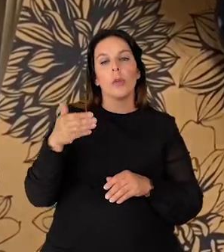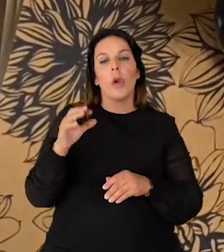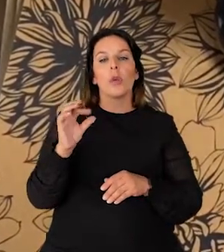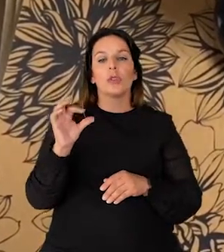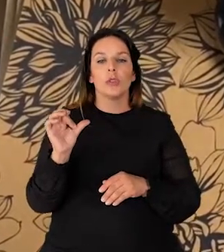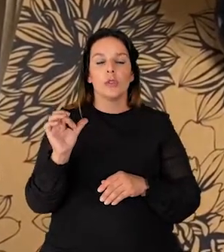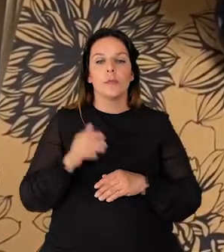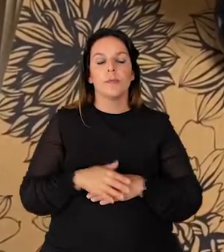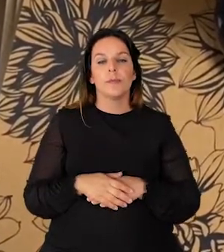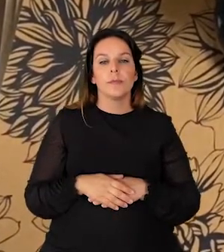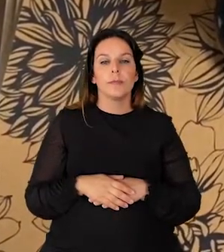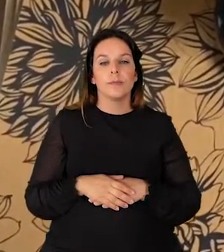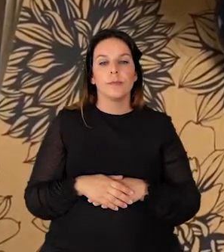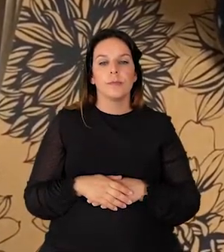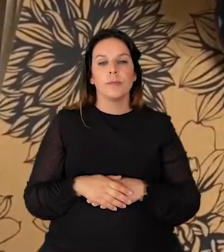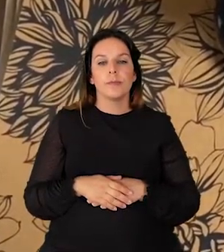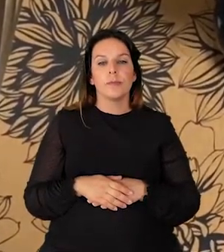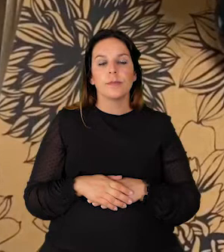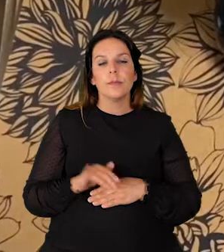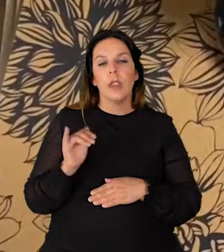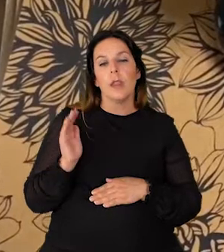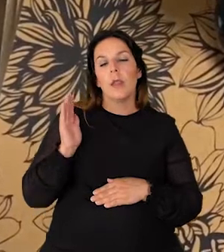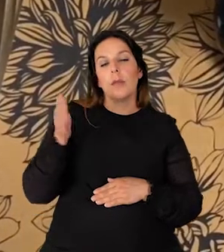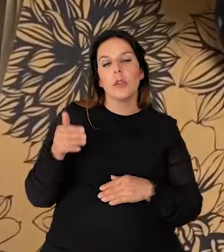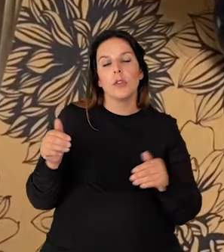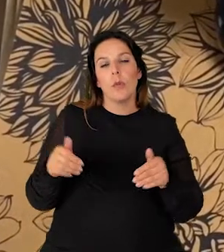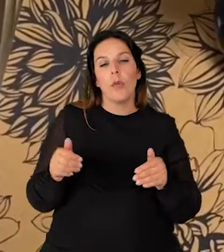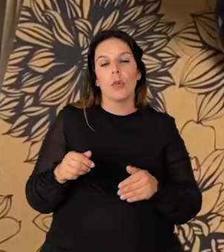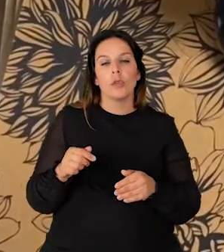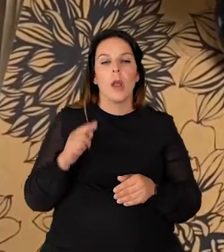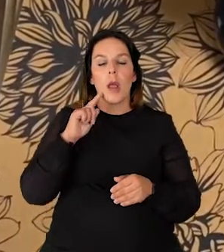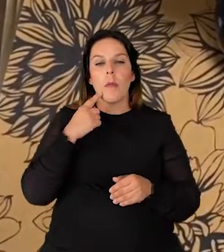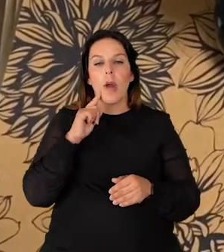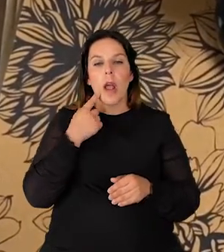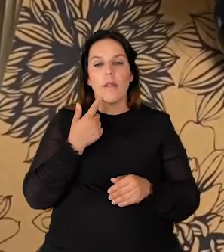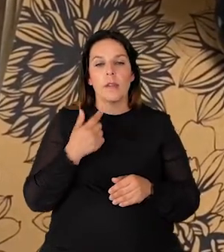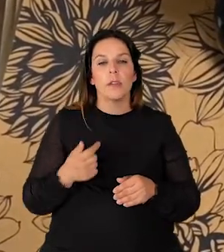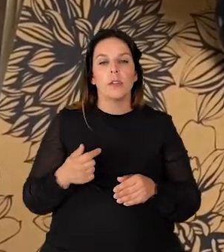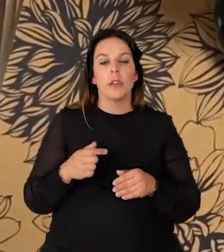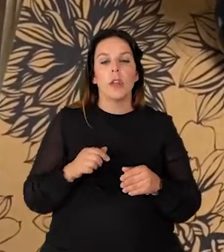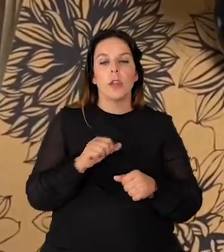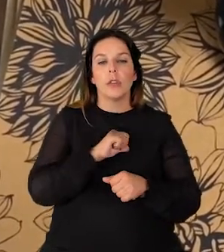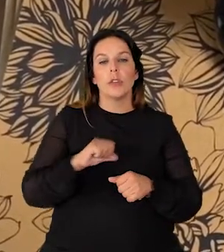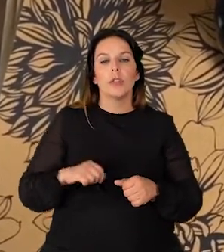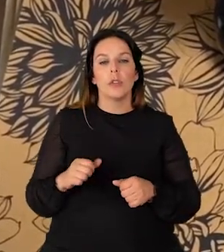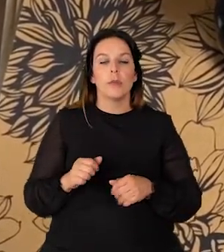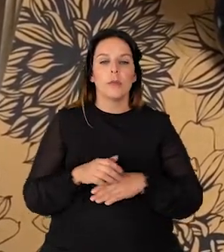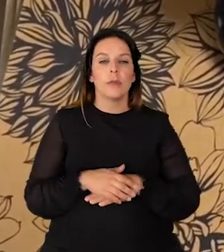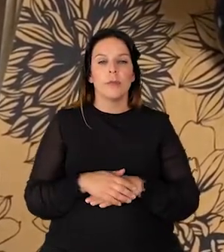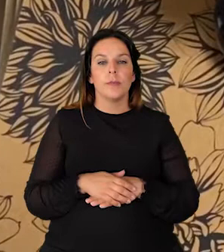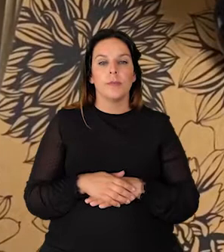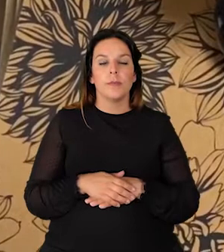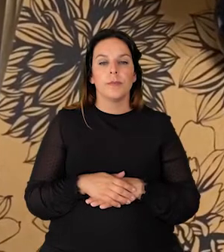Oczywiście jak chcecie się już nią w pełni bawić, to musicie zaczekać, aż wasz klej wyschnie do